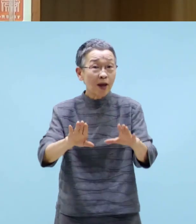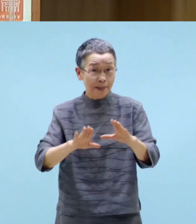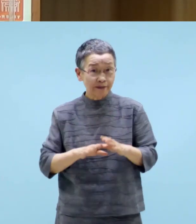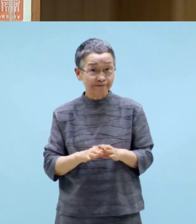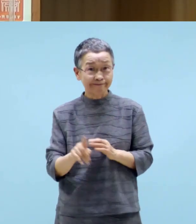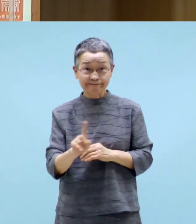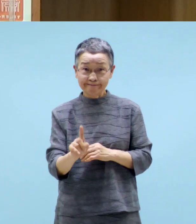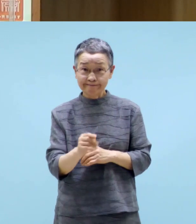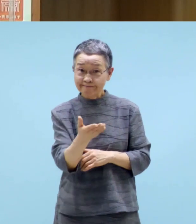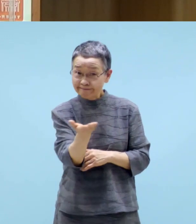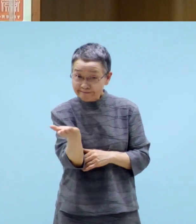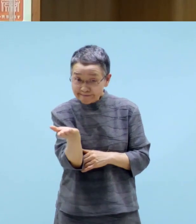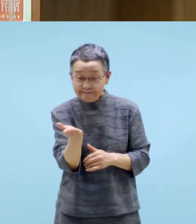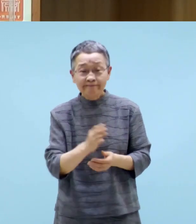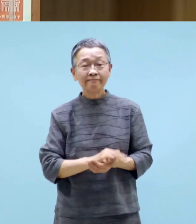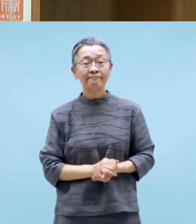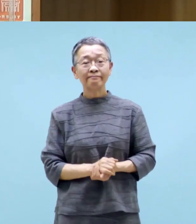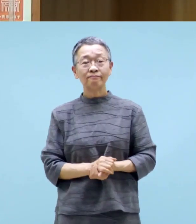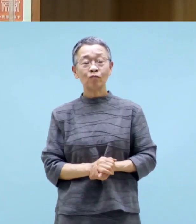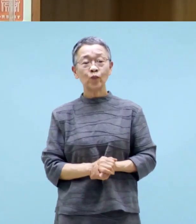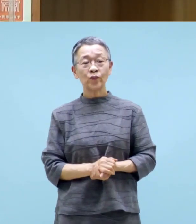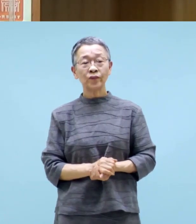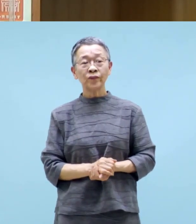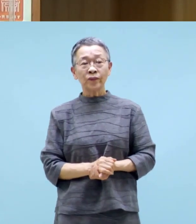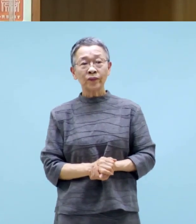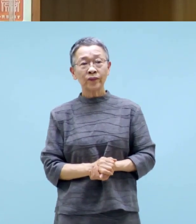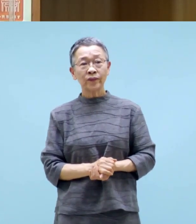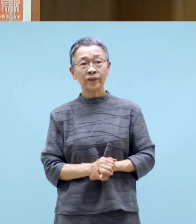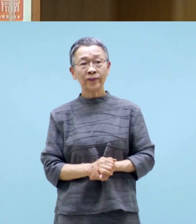か。 はい、